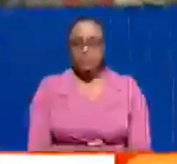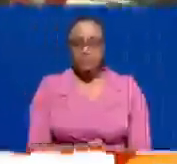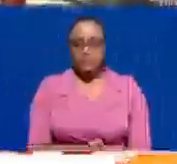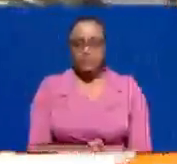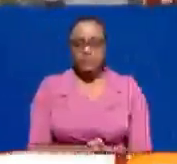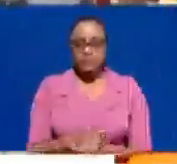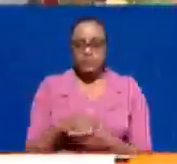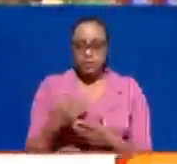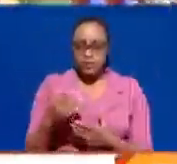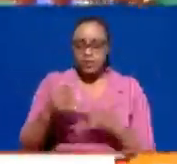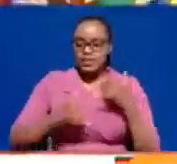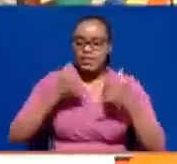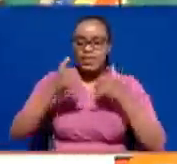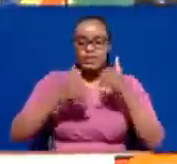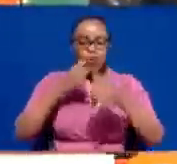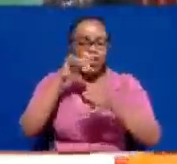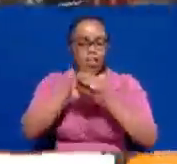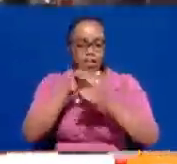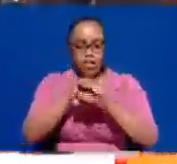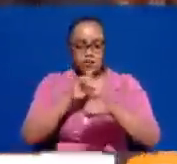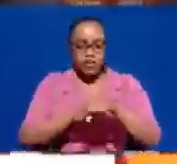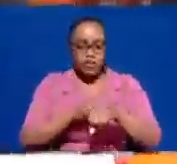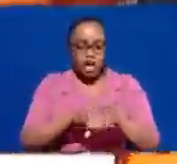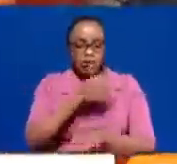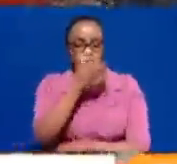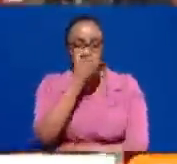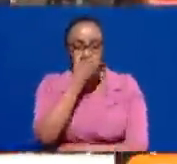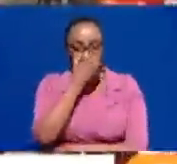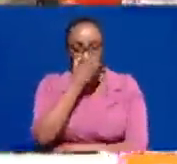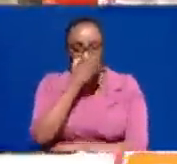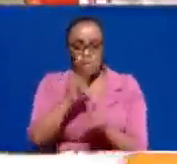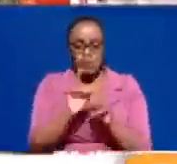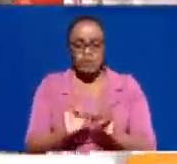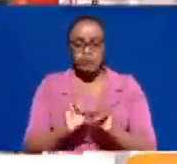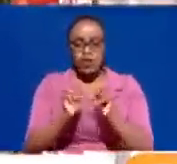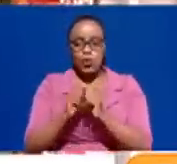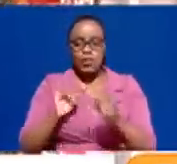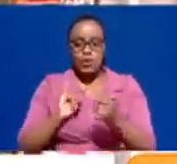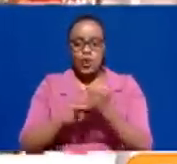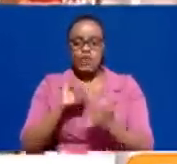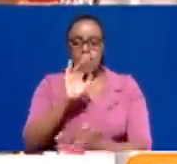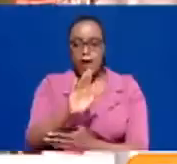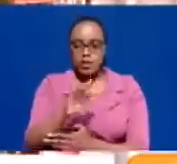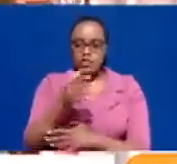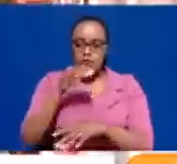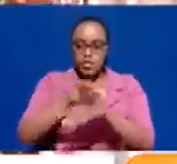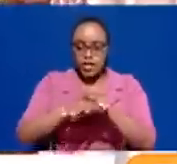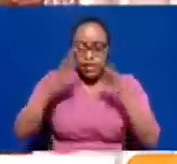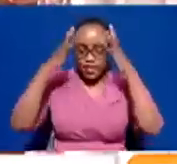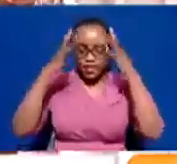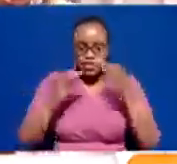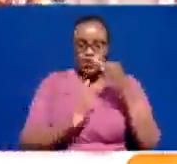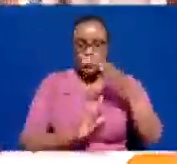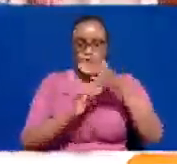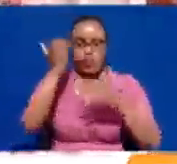Ni mwendo uliojaa raha tele wakati Rais Mteule William Ruto aliandamana na mkewe Rachel kupokea uamuzi wa mahakama